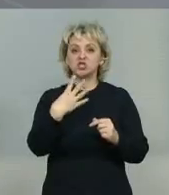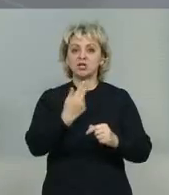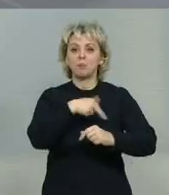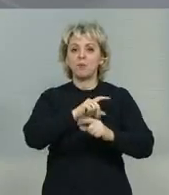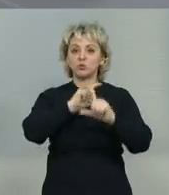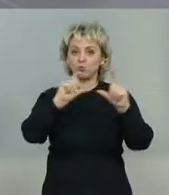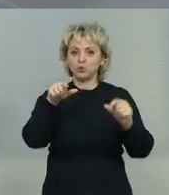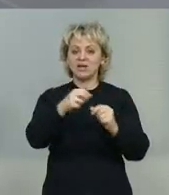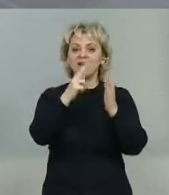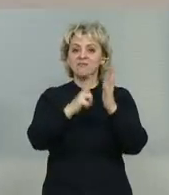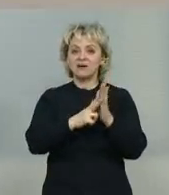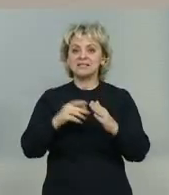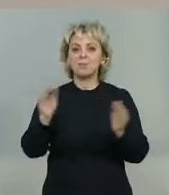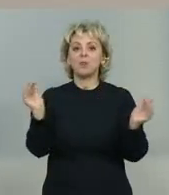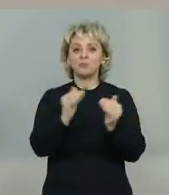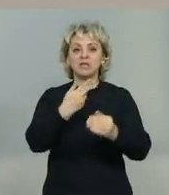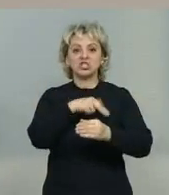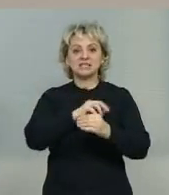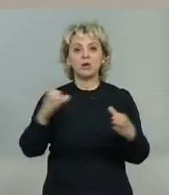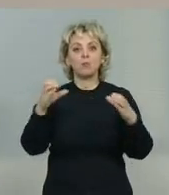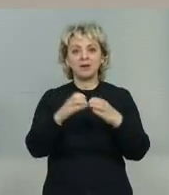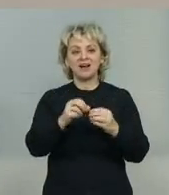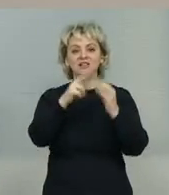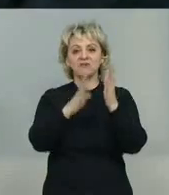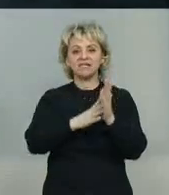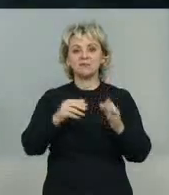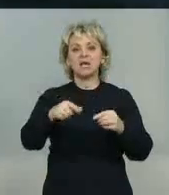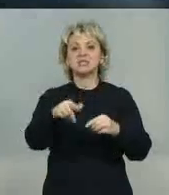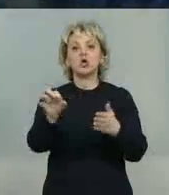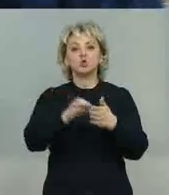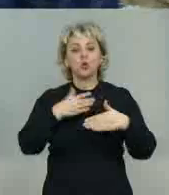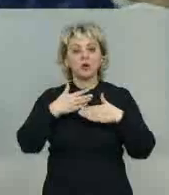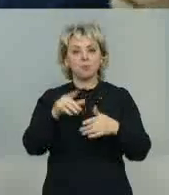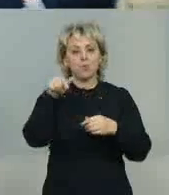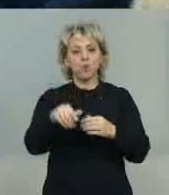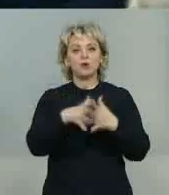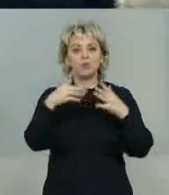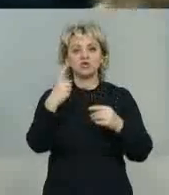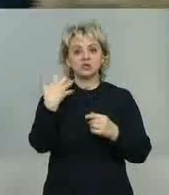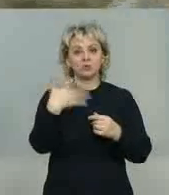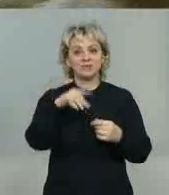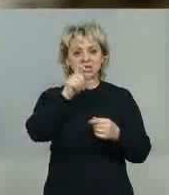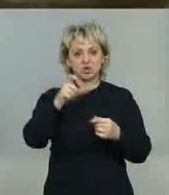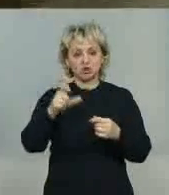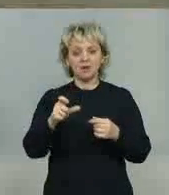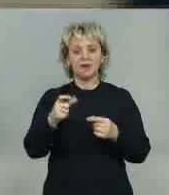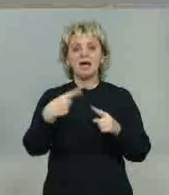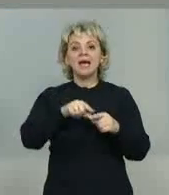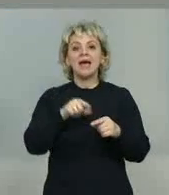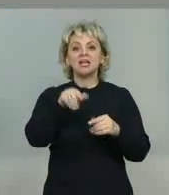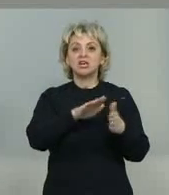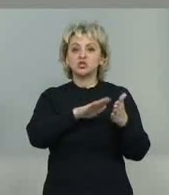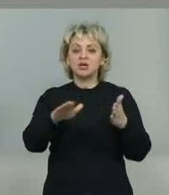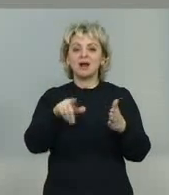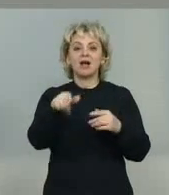14 медпунктов, 18 мобильных медицинских бригад, 18 бригад скорой помощи, в общем, больше 150 человек. Это